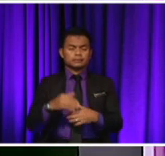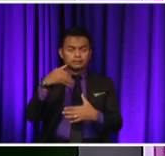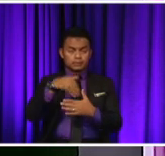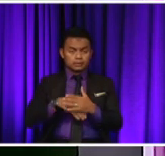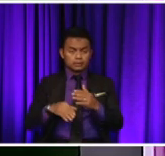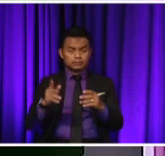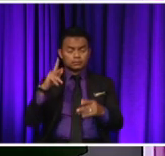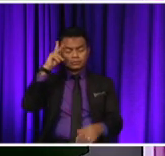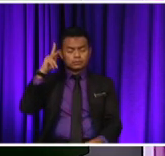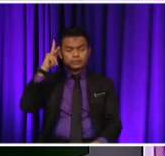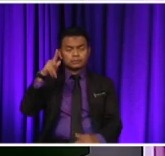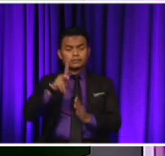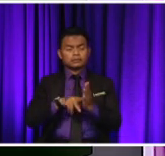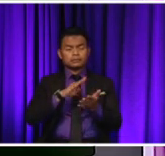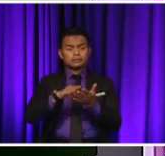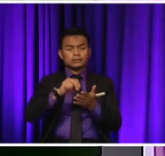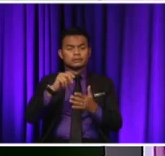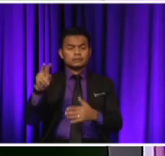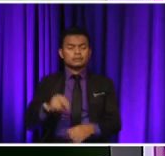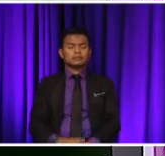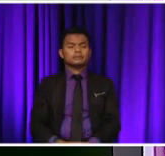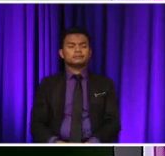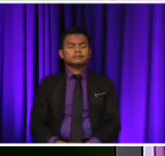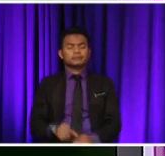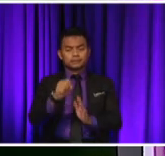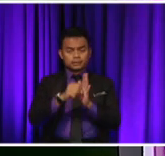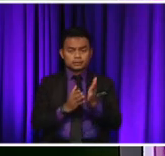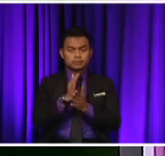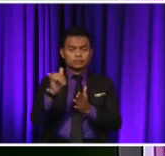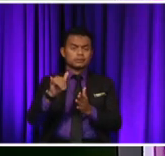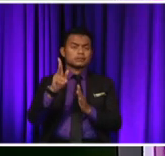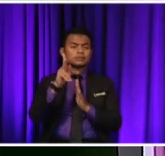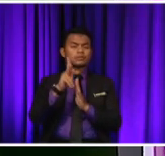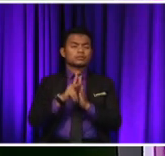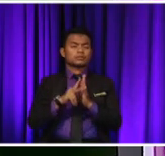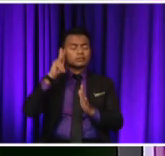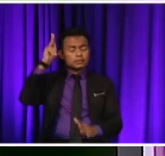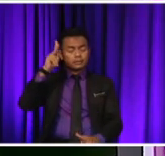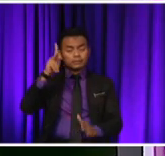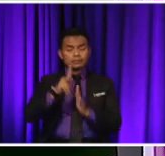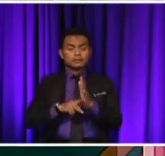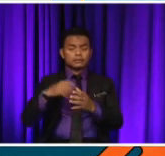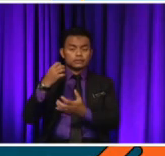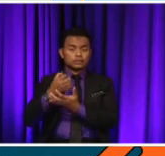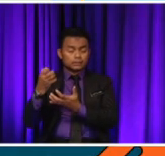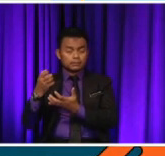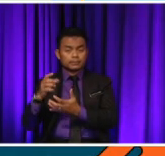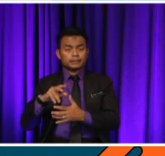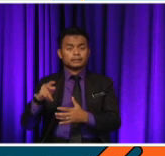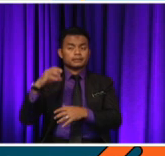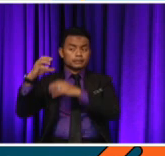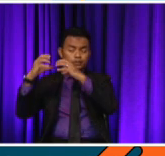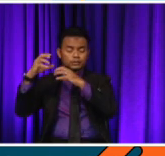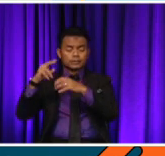berkenan Oke seharusnya tentang konsep kecakapan Oke konsep kecakapan atau